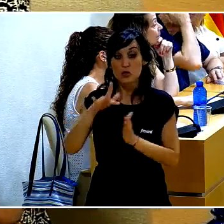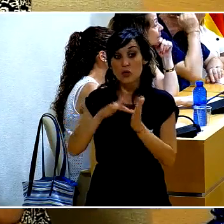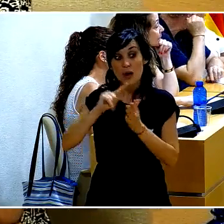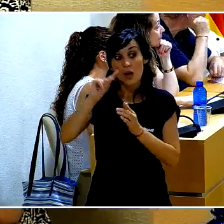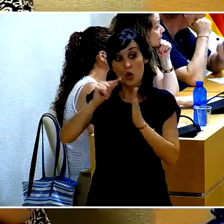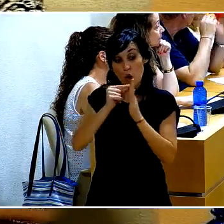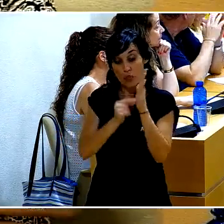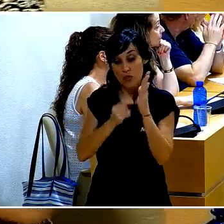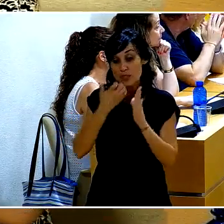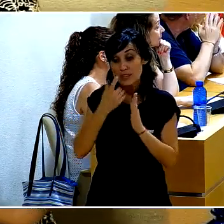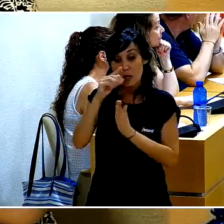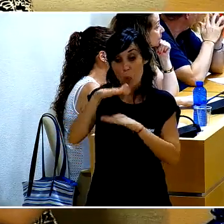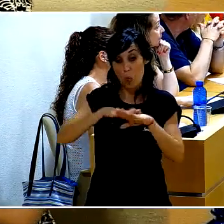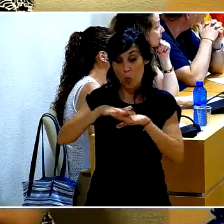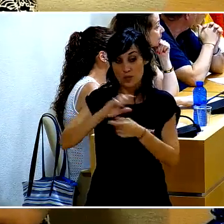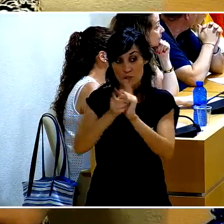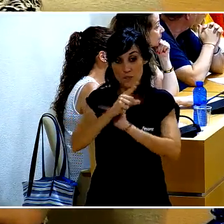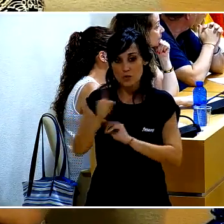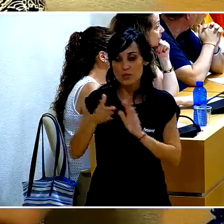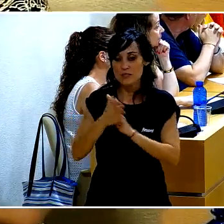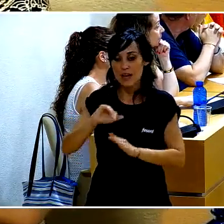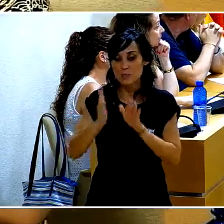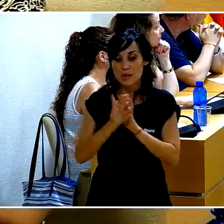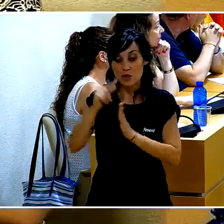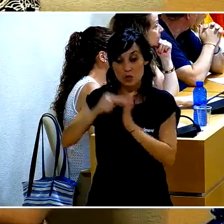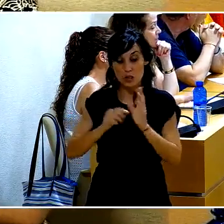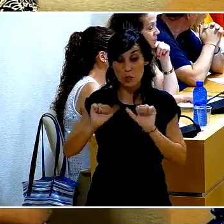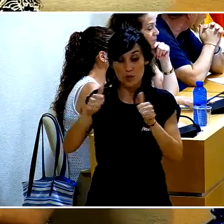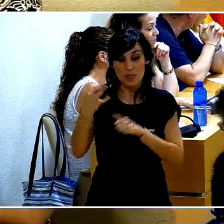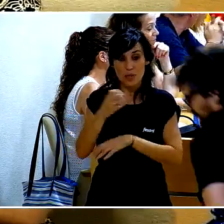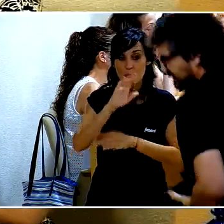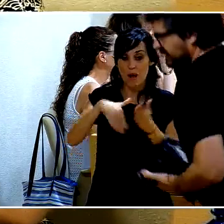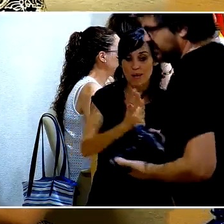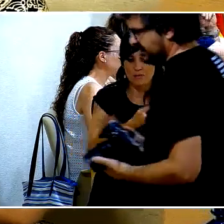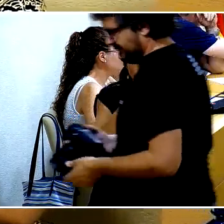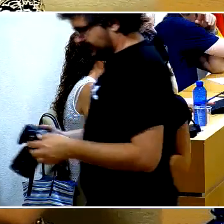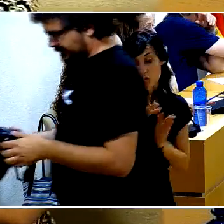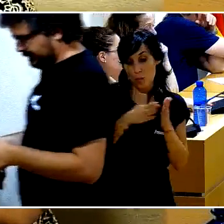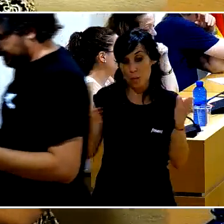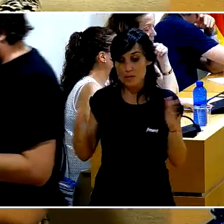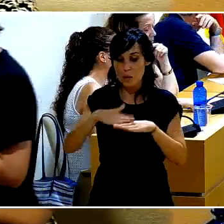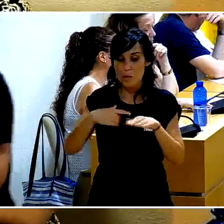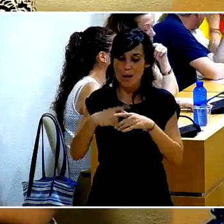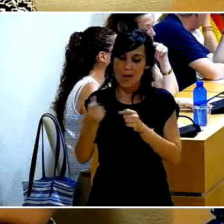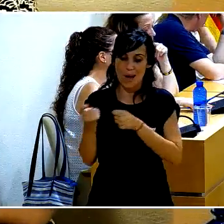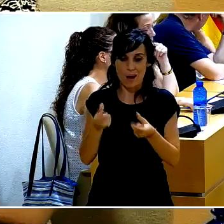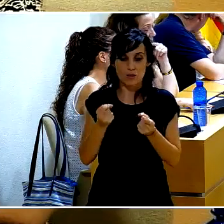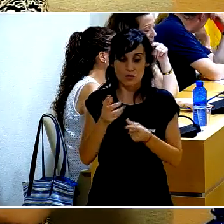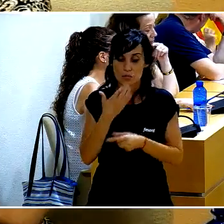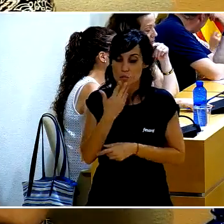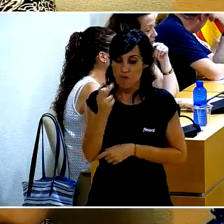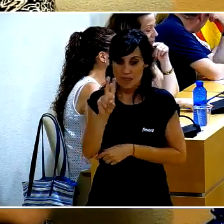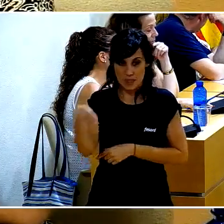no modifiquem aquesta base, hauríem d'iniciar expedients de contractació que podrien durar fins a 4 mesos per a fer una despesa, per exemple, de 20